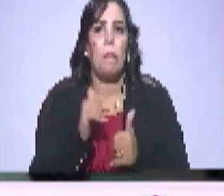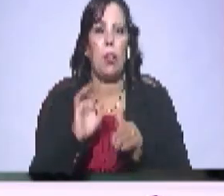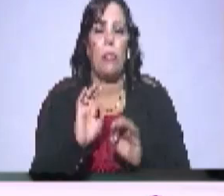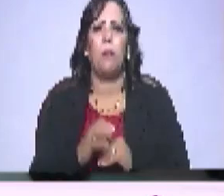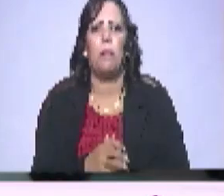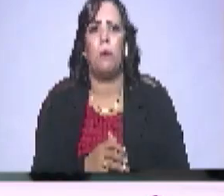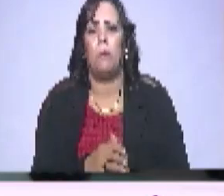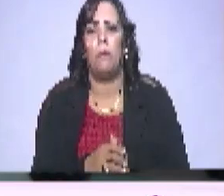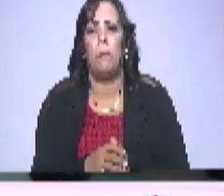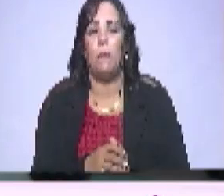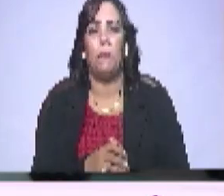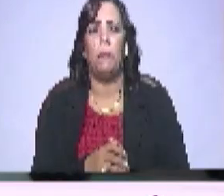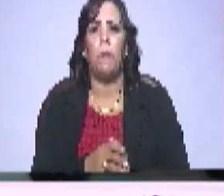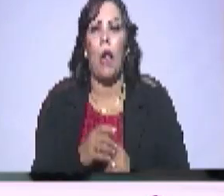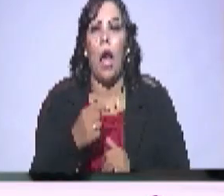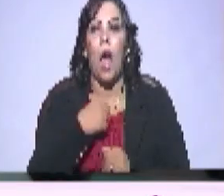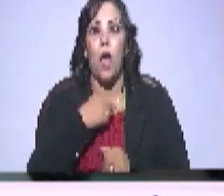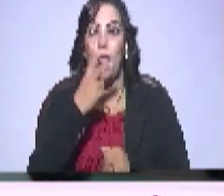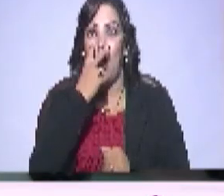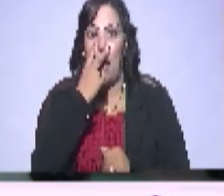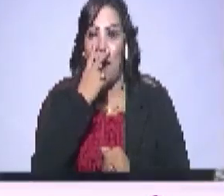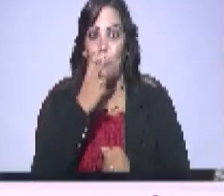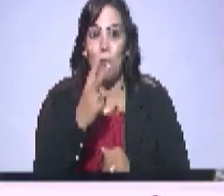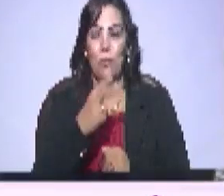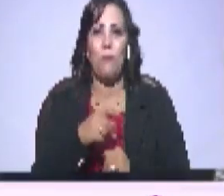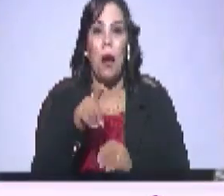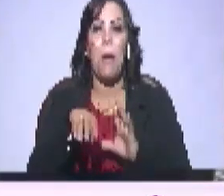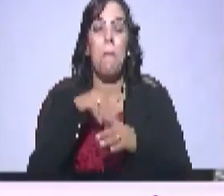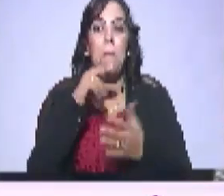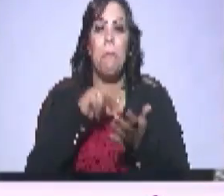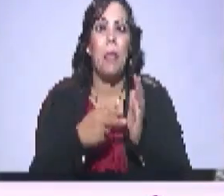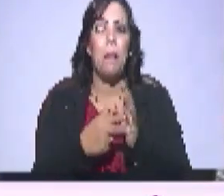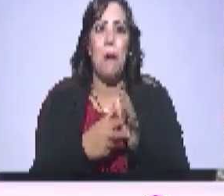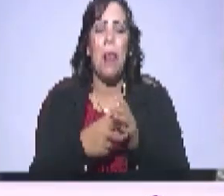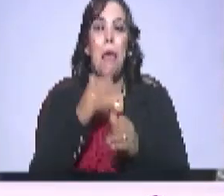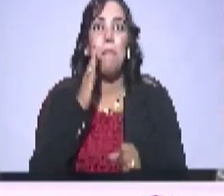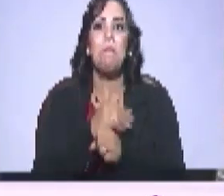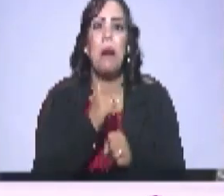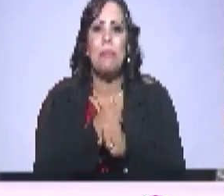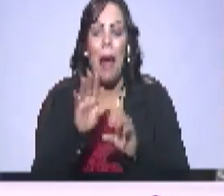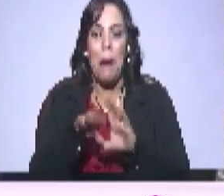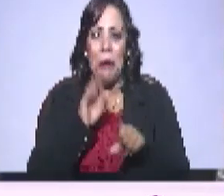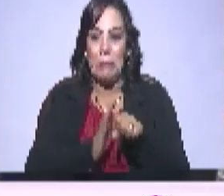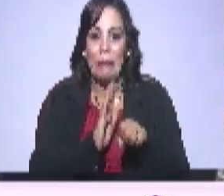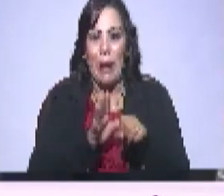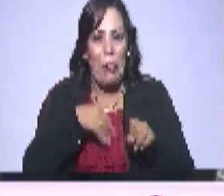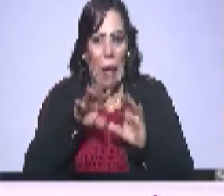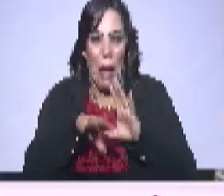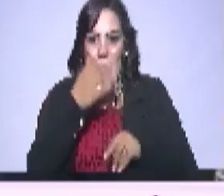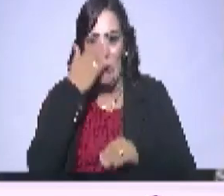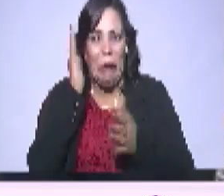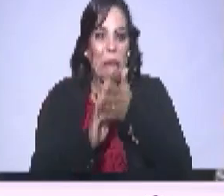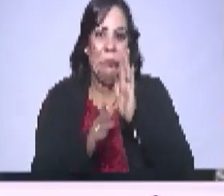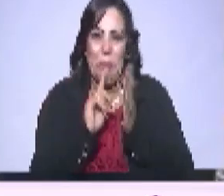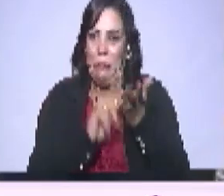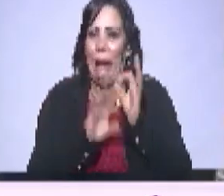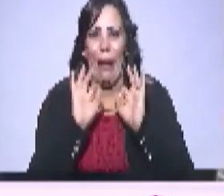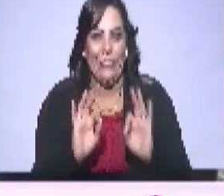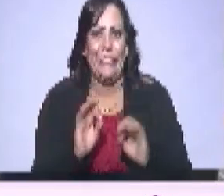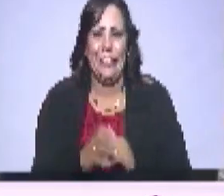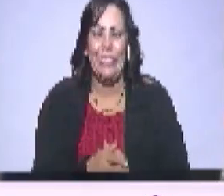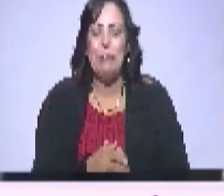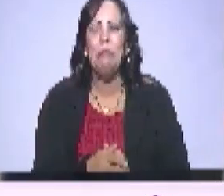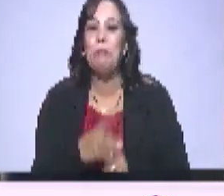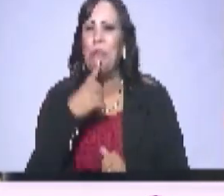تستني. انا يعني بشوفك وانت بتقطع البصله، انا بامانه ما بعرف اعملها نهائي نهائي.